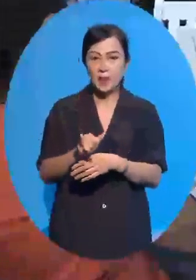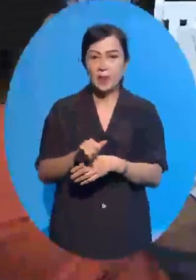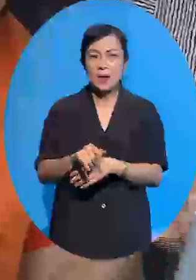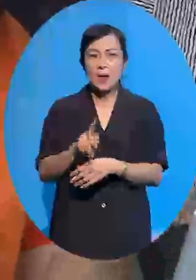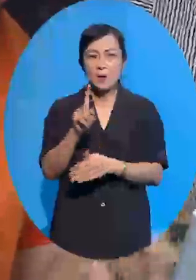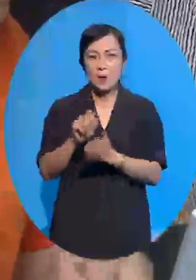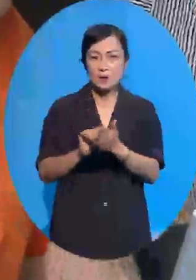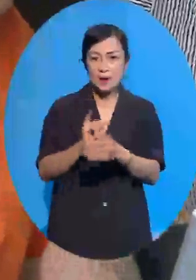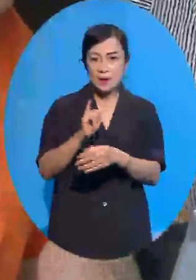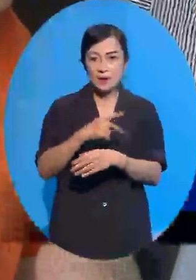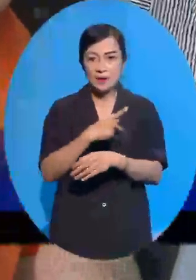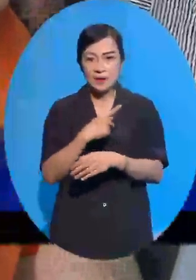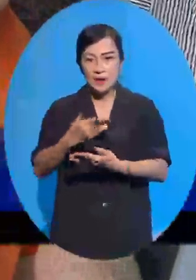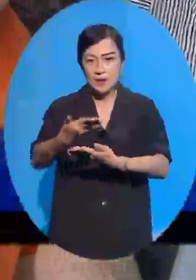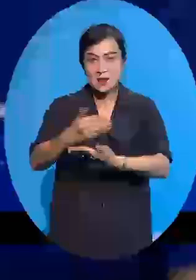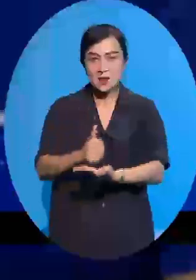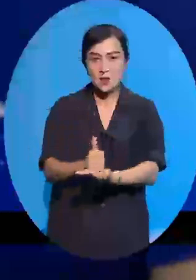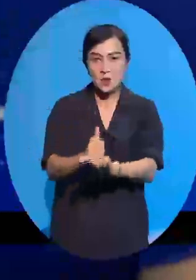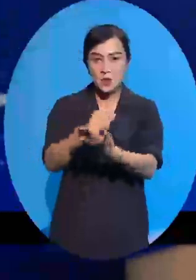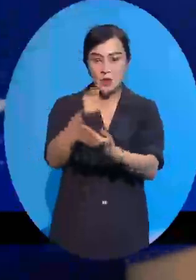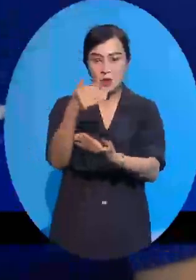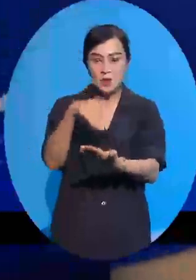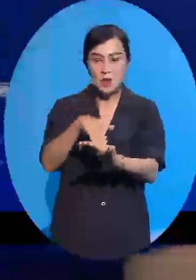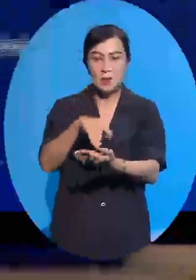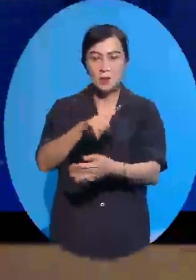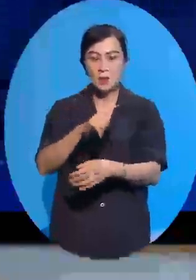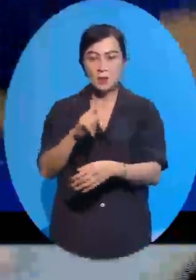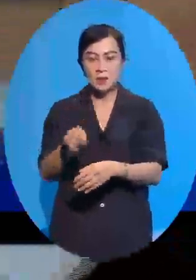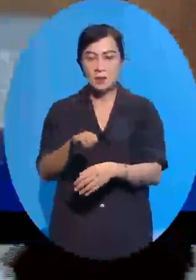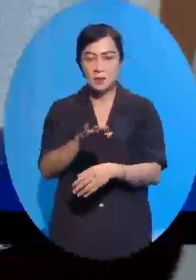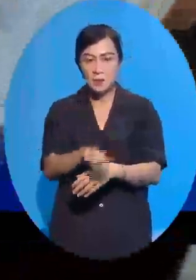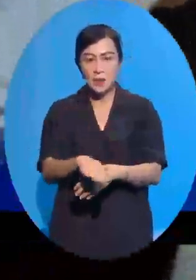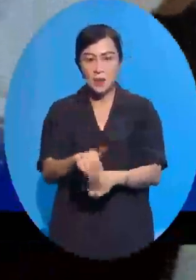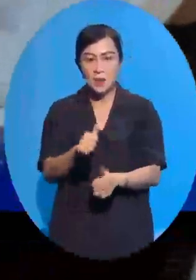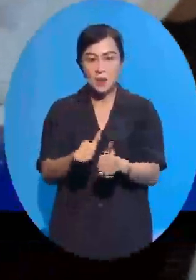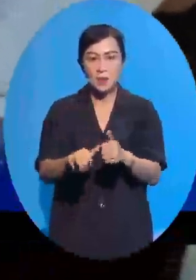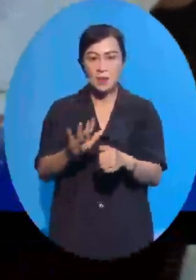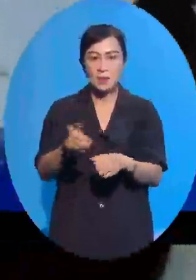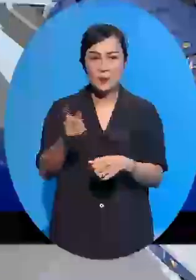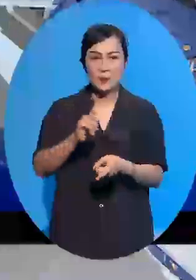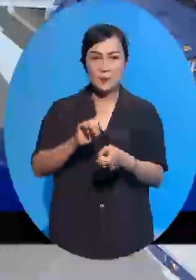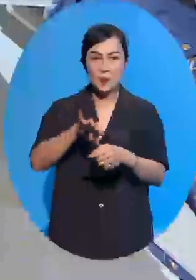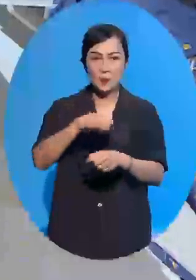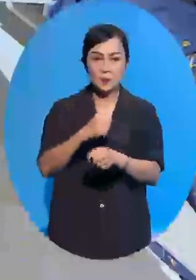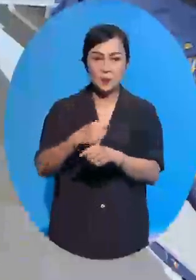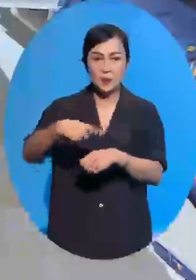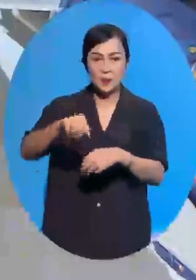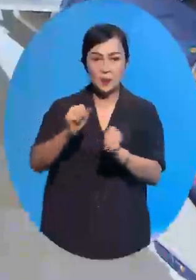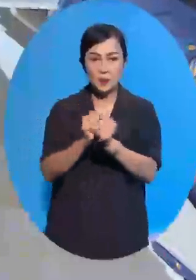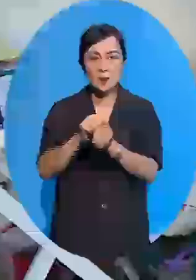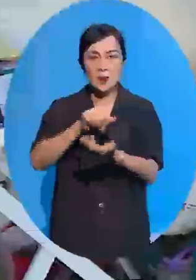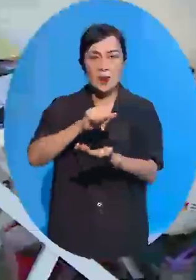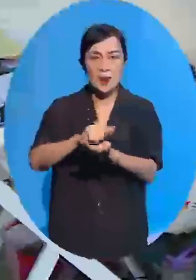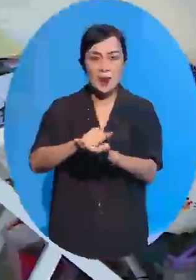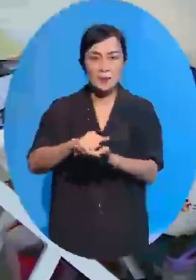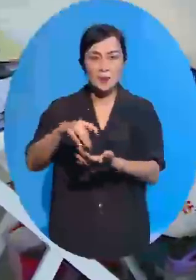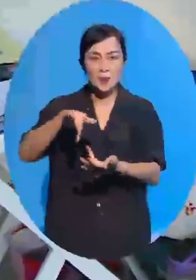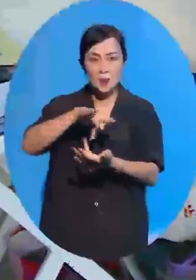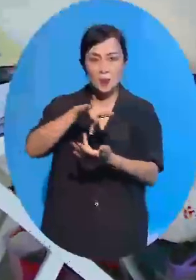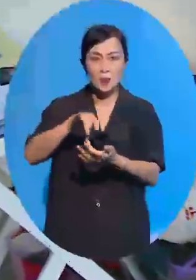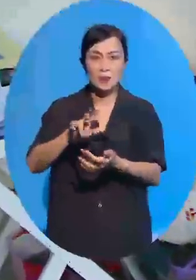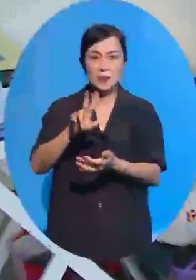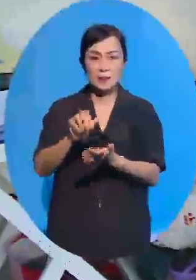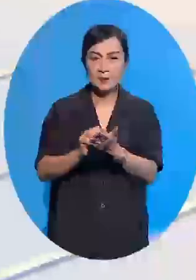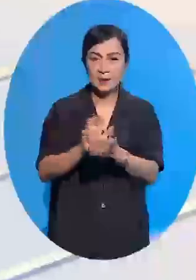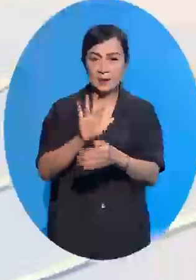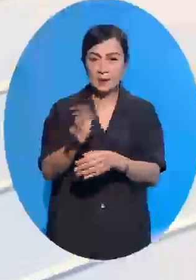thiếu nhi 1 tháng 6, khách sẽ nhận ngay ưu đãi giảm thêm 100.000 đồng một bé nếu có bé từ 5 cho đến 11 tuổi đi cùng, áp dụng cho các tour khởi hành từ